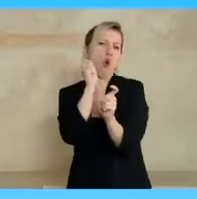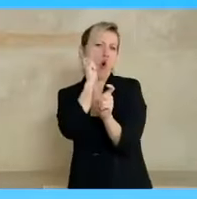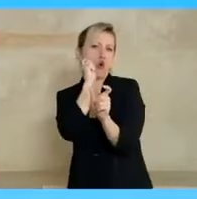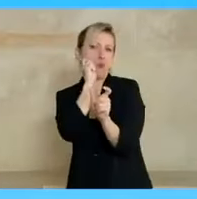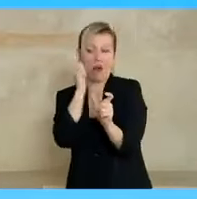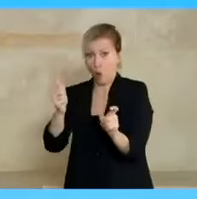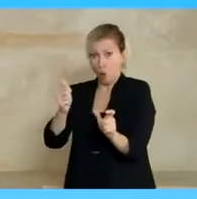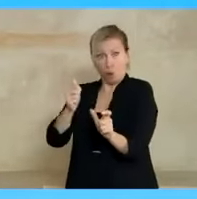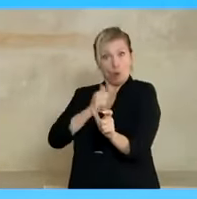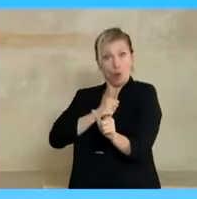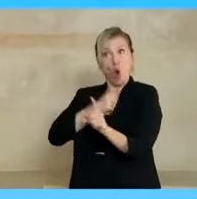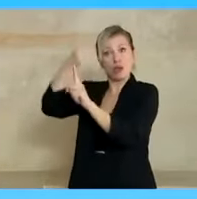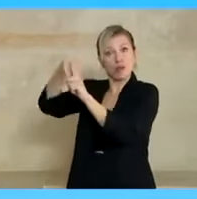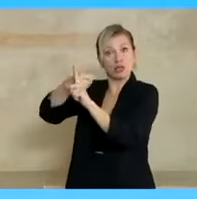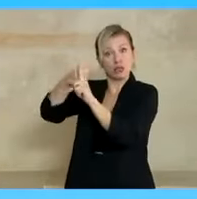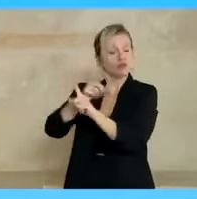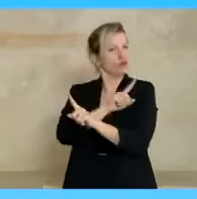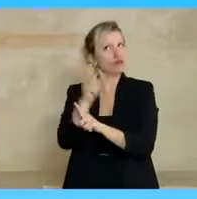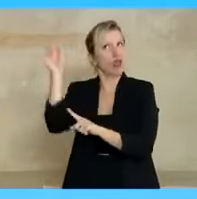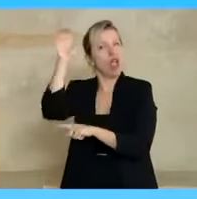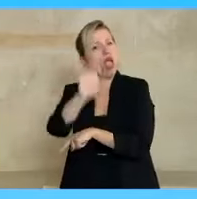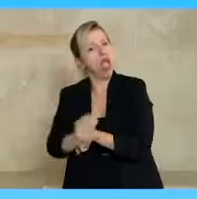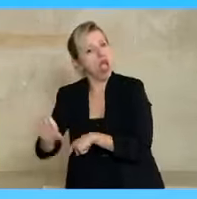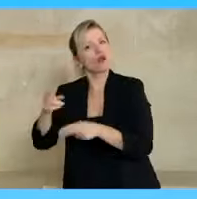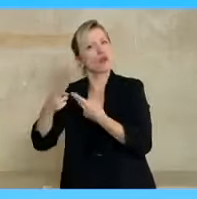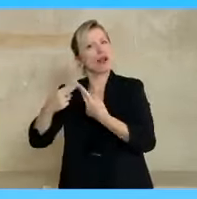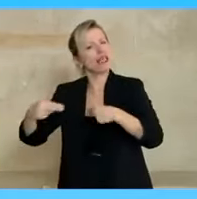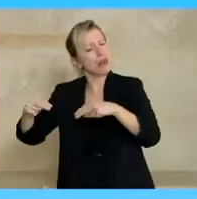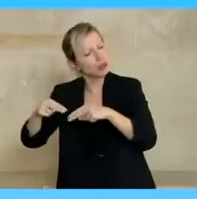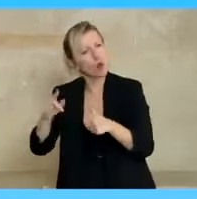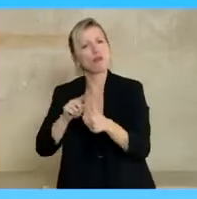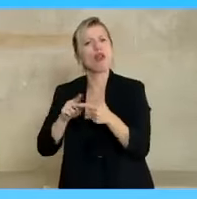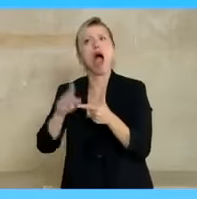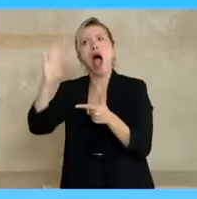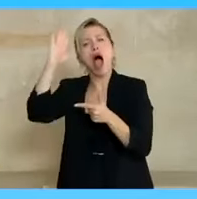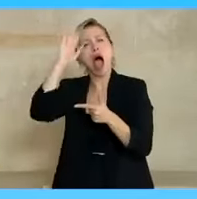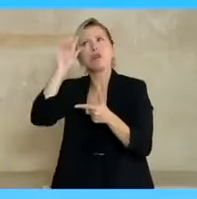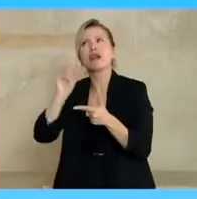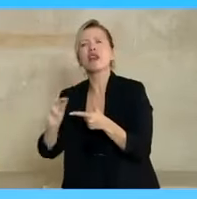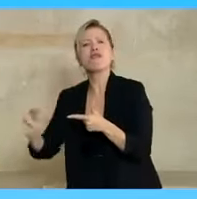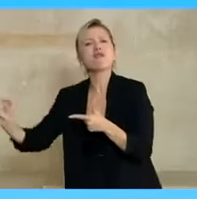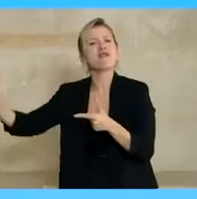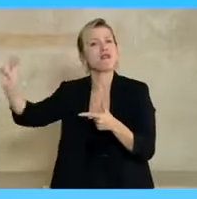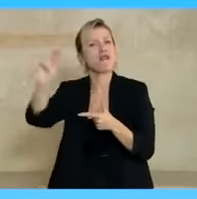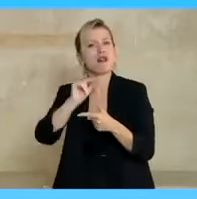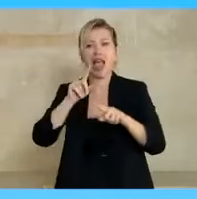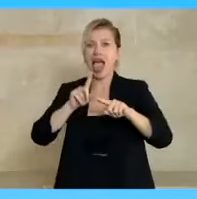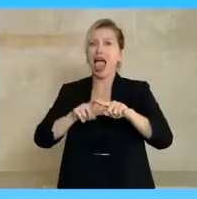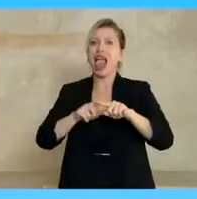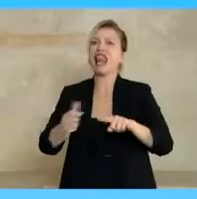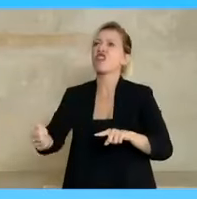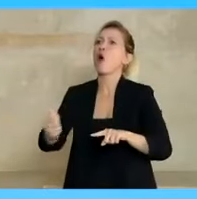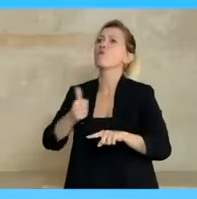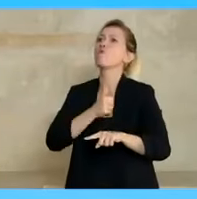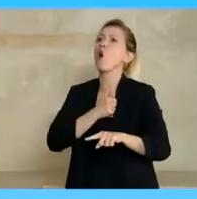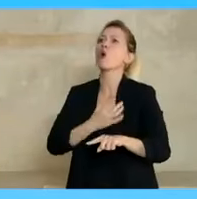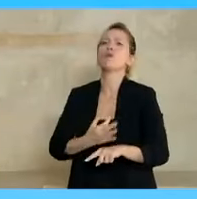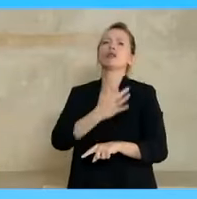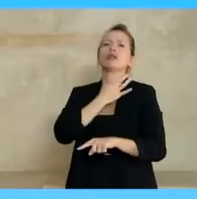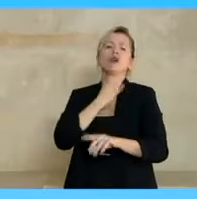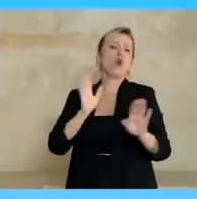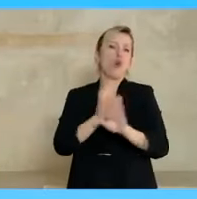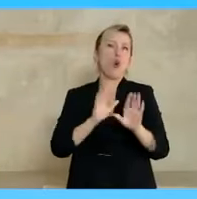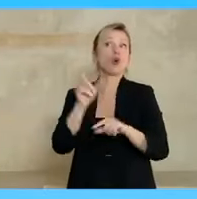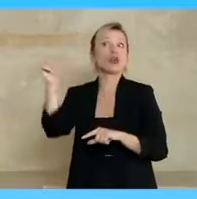Η Ευρωπαϊκή Επιτροπή λέει ακριβώς το ίδιο πράγμα. Οι Ηνωμένες Πολιτείες λένε ακριβώς το ίδιο πράγμα. Αλλά η Ελλάδα δεν είναι απομονωμένη. Είναι τα Σκόπια που